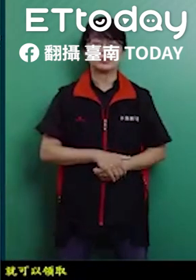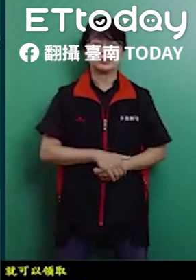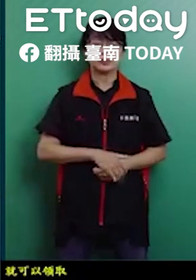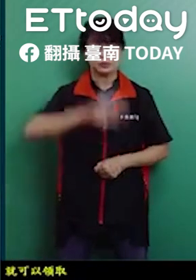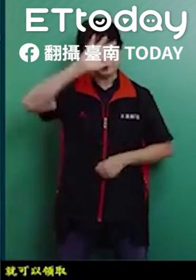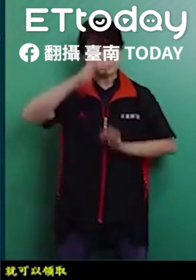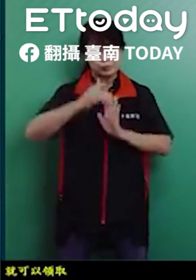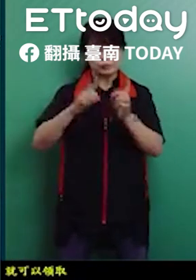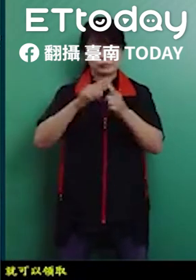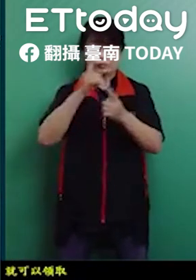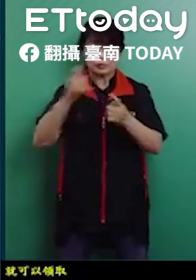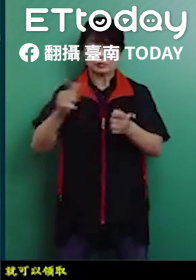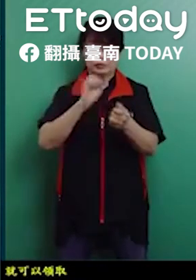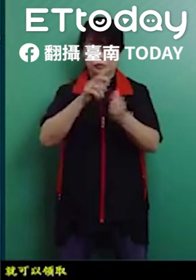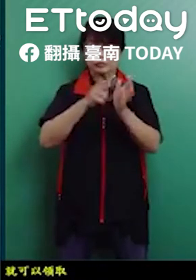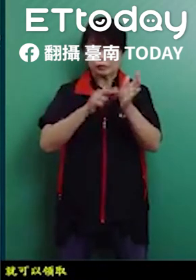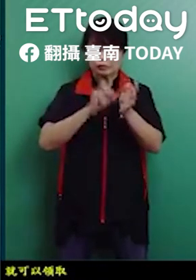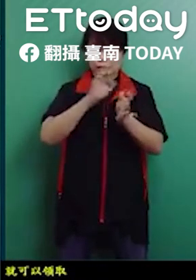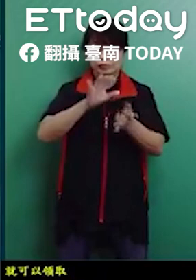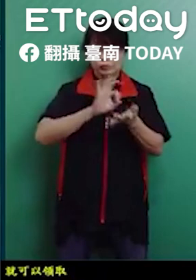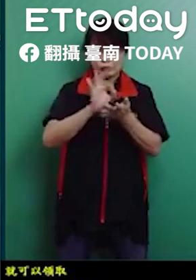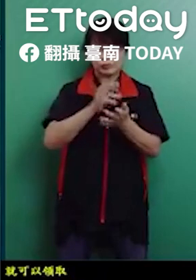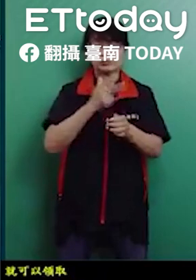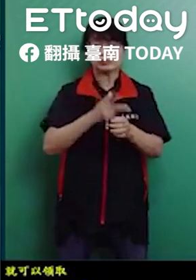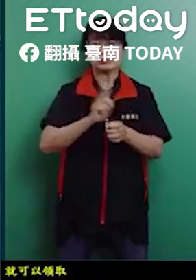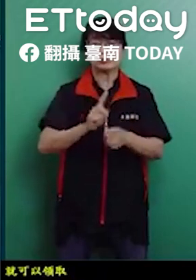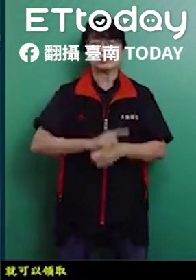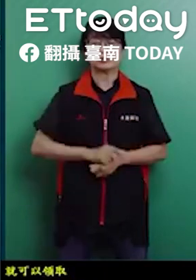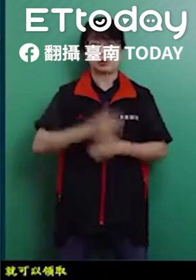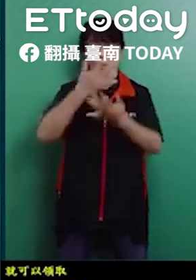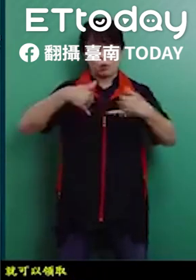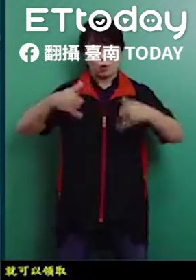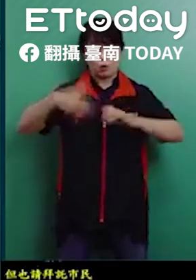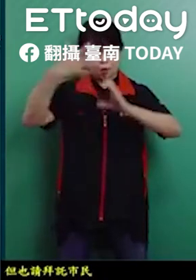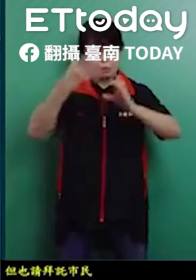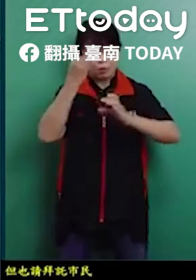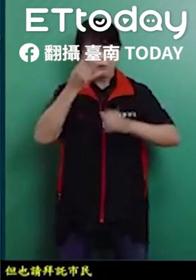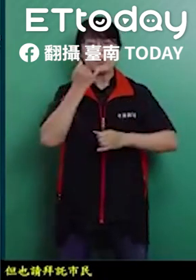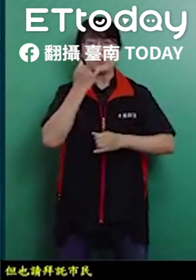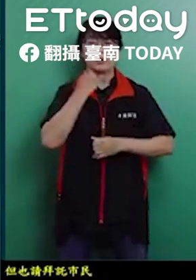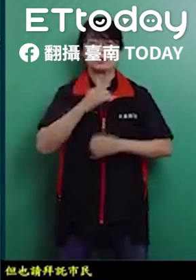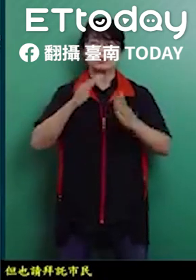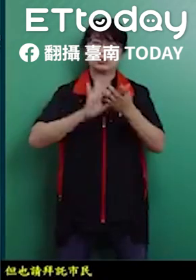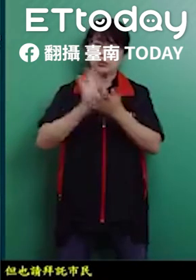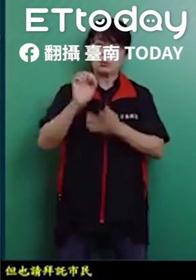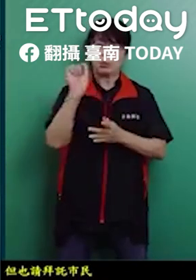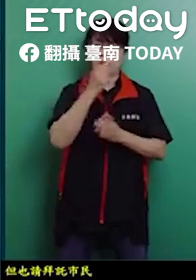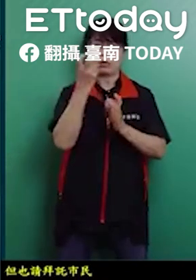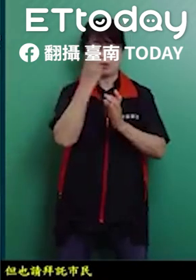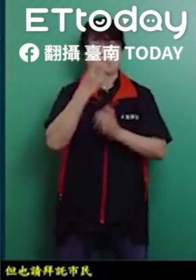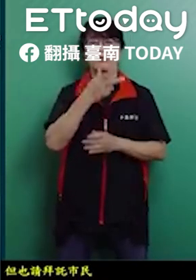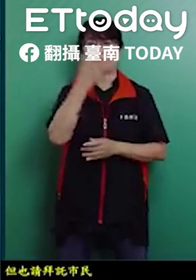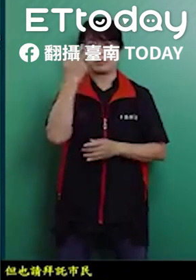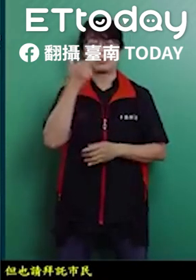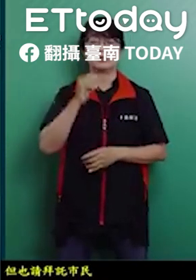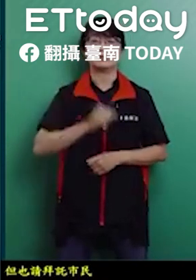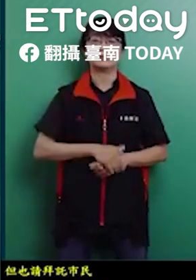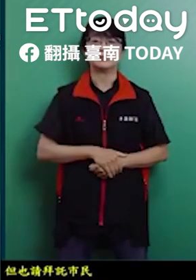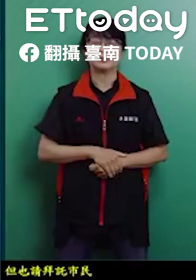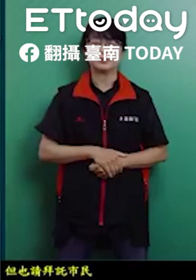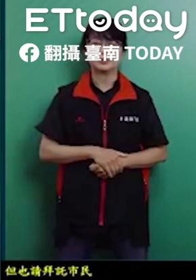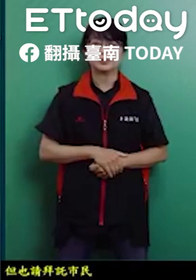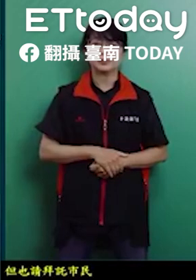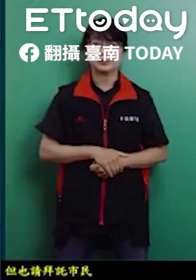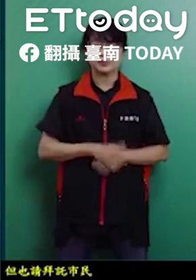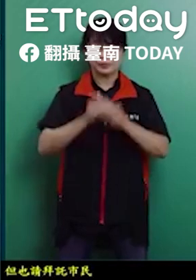防疫人员会教你怎么如何使用。如果没有的话，上网也都可以看影片。居家快筛现在是一个蛮方便使用的一个第一步的一个筛检的一个工